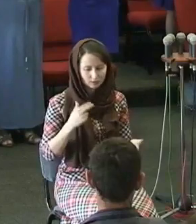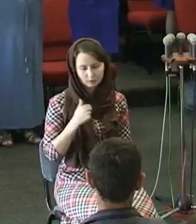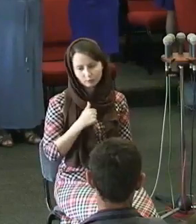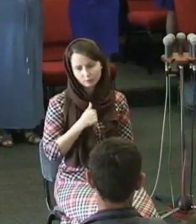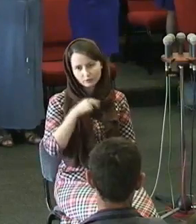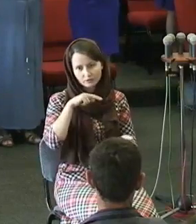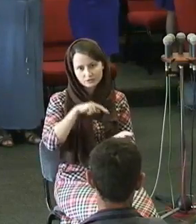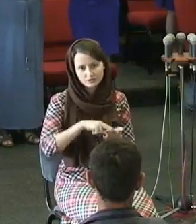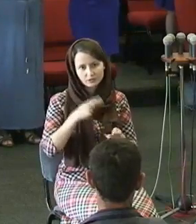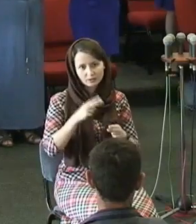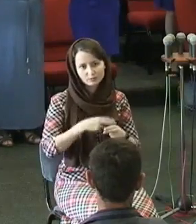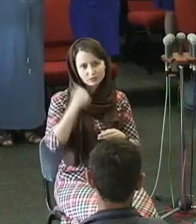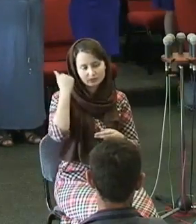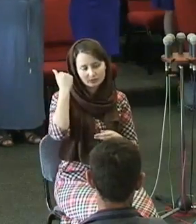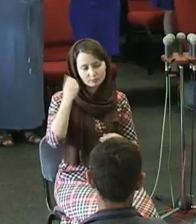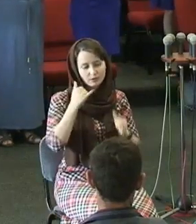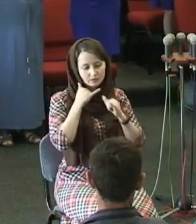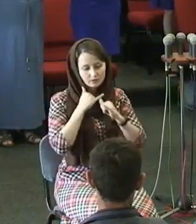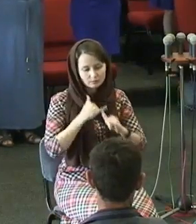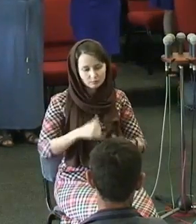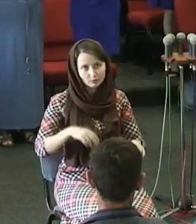стоять, не могу я к тебе